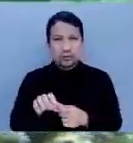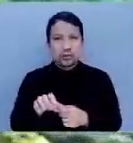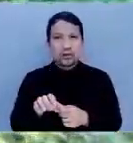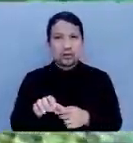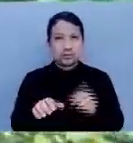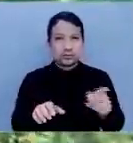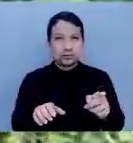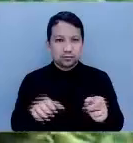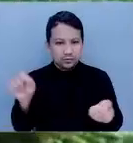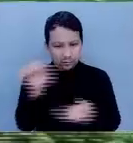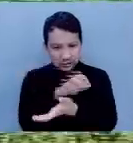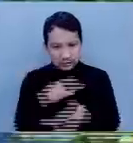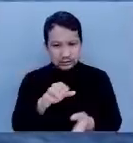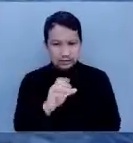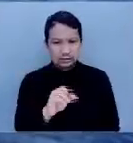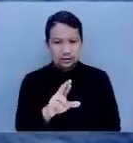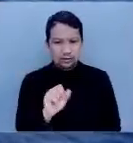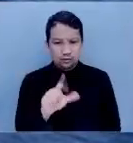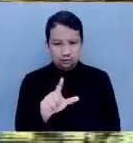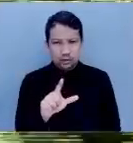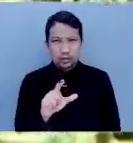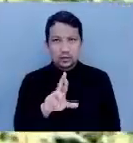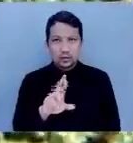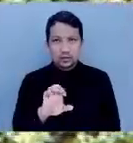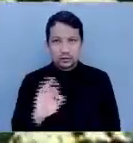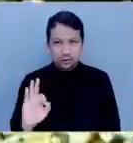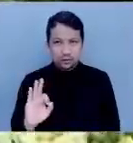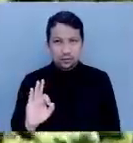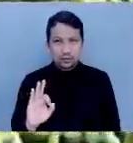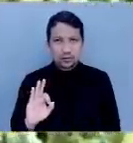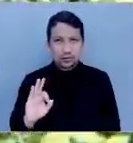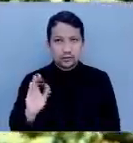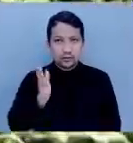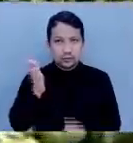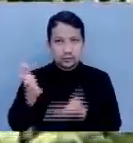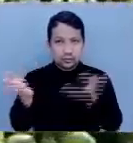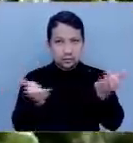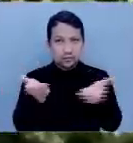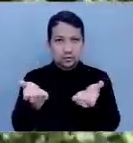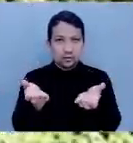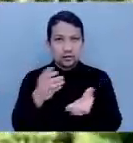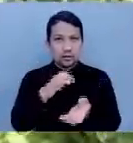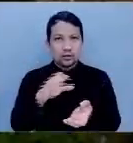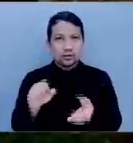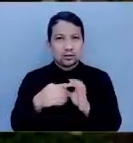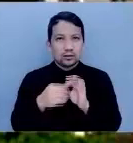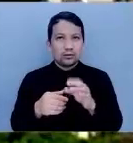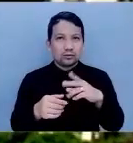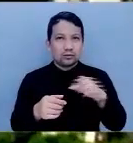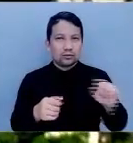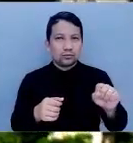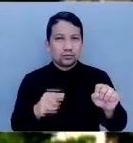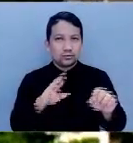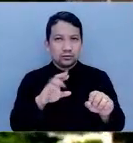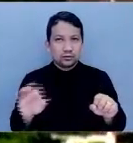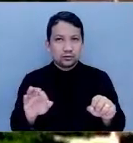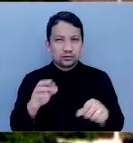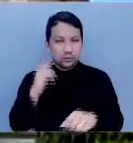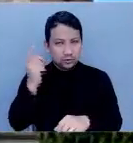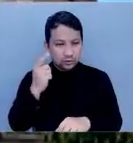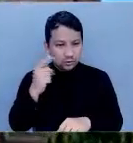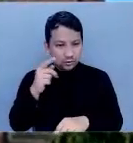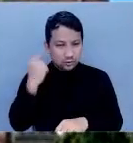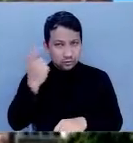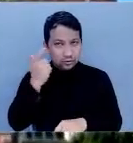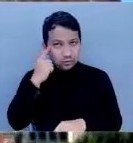ang basag-basag na mga coral na pinagkumpulan ng Chinese militia vessels sa Escoda at Rizal Reef. Kaya ang gobyerno ng